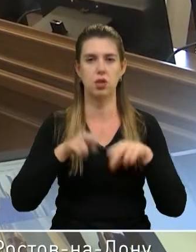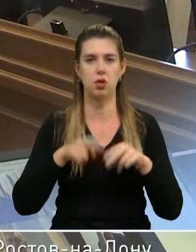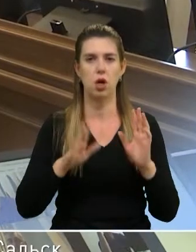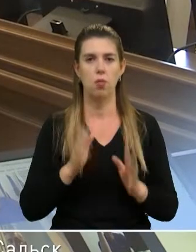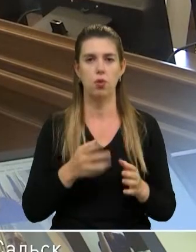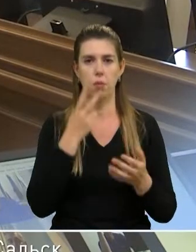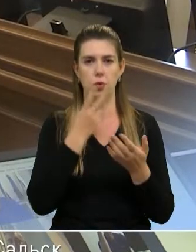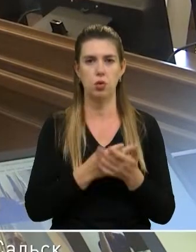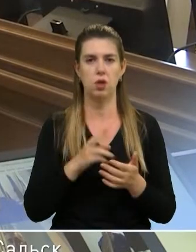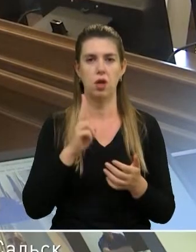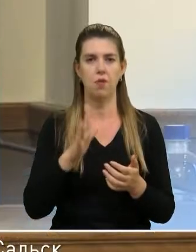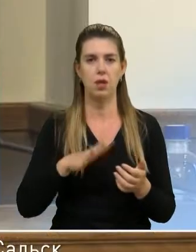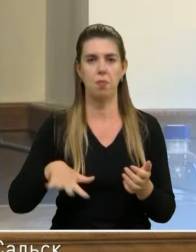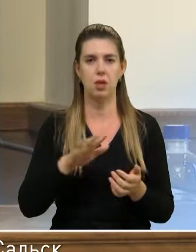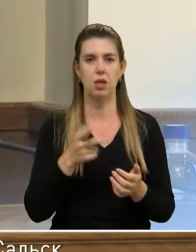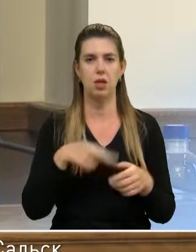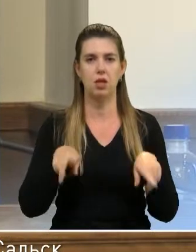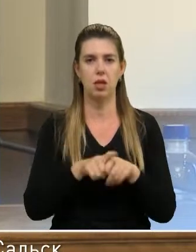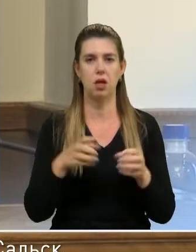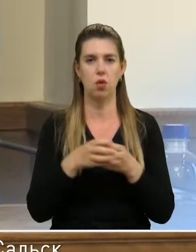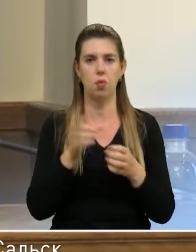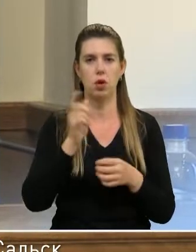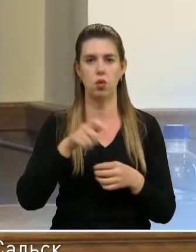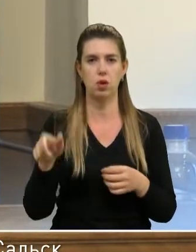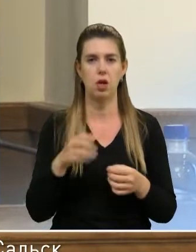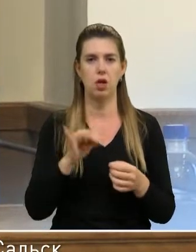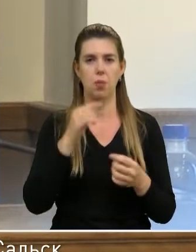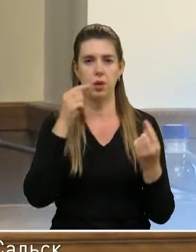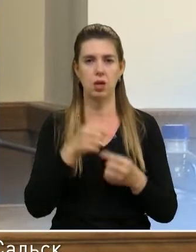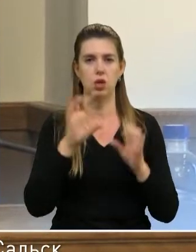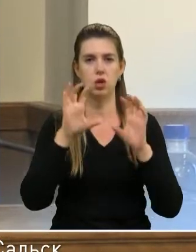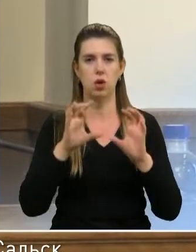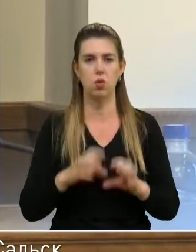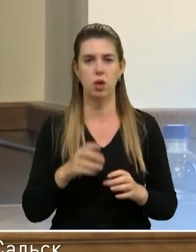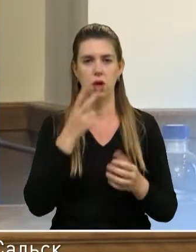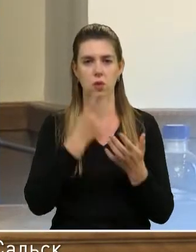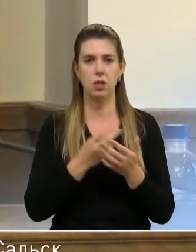будут предусматривать квадратные метры для таких категорий граждан. Соответствующий